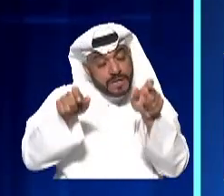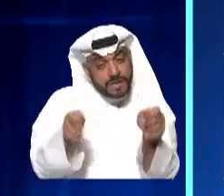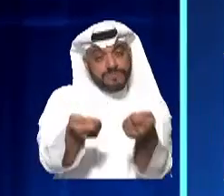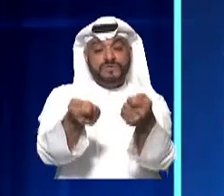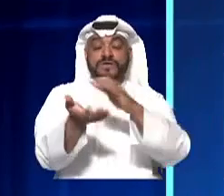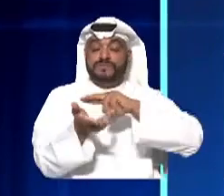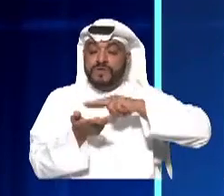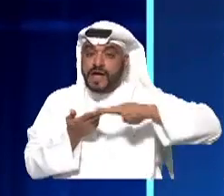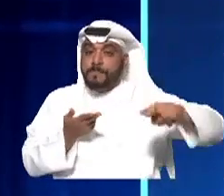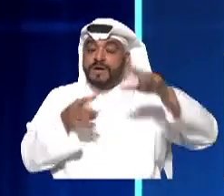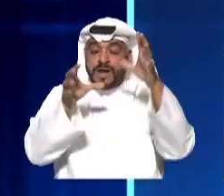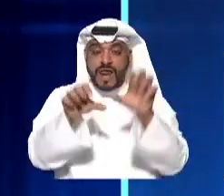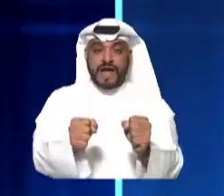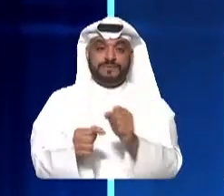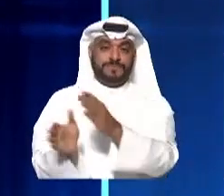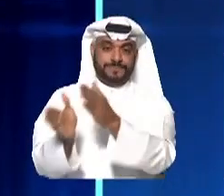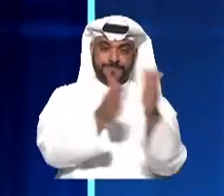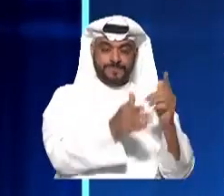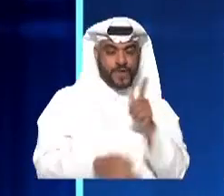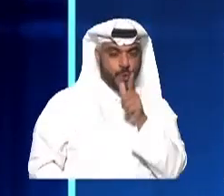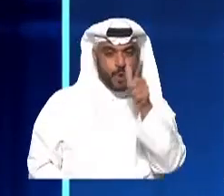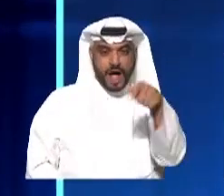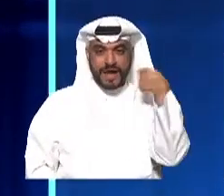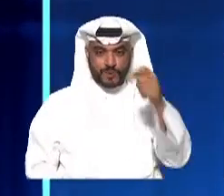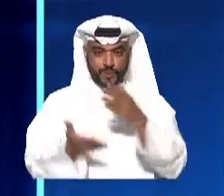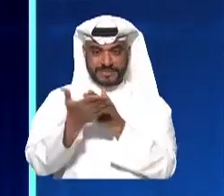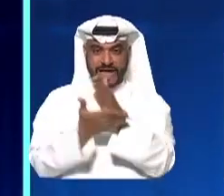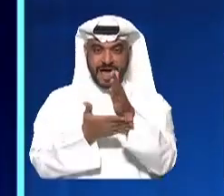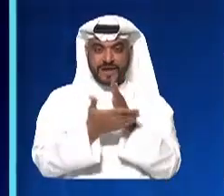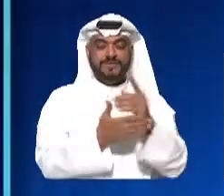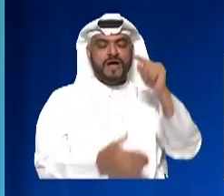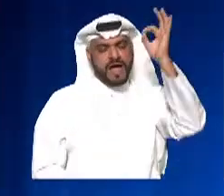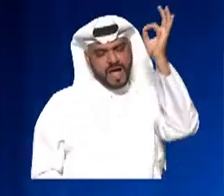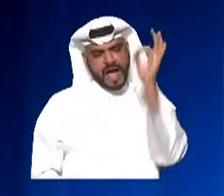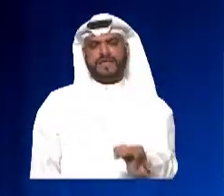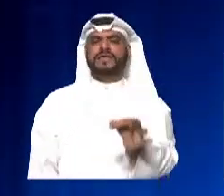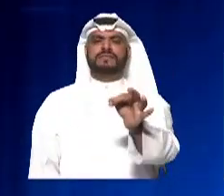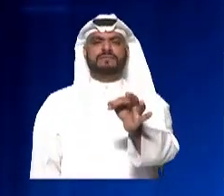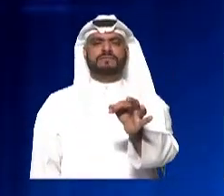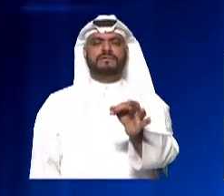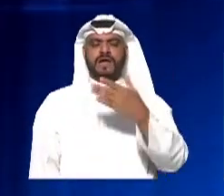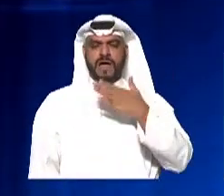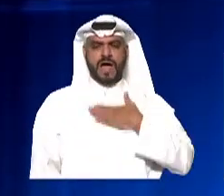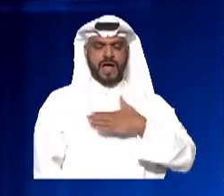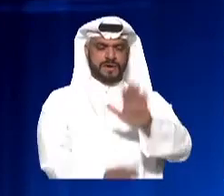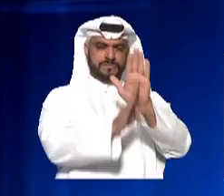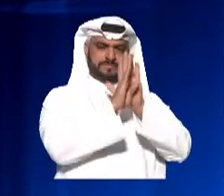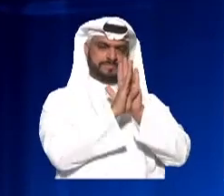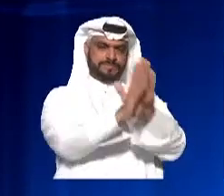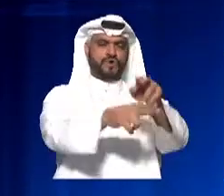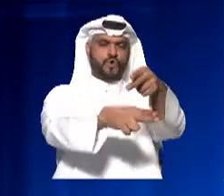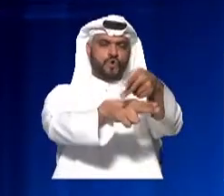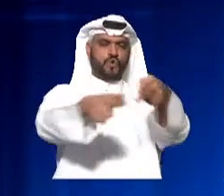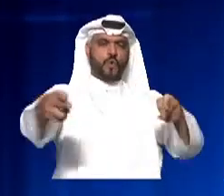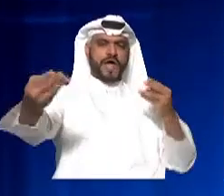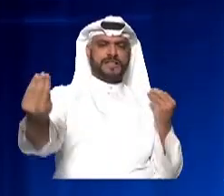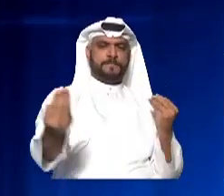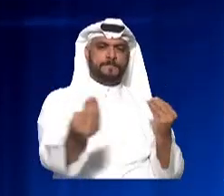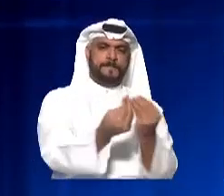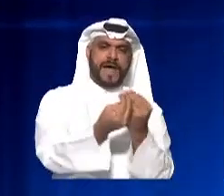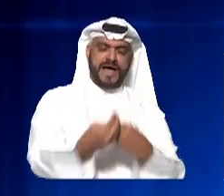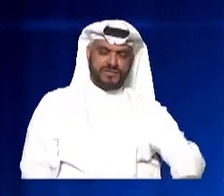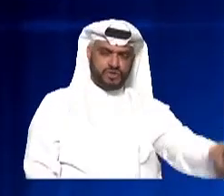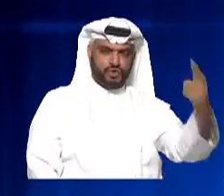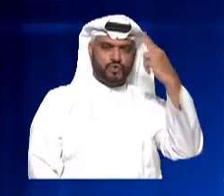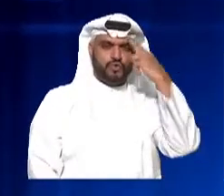والسلم الدوليين. واختتمت الوزارة بيانها بالتأكيد على وقوف دولة الكويت التام إلى جانب